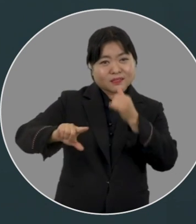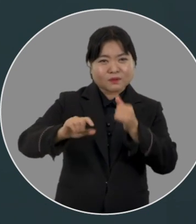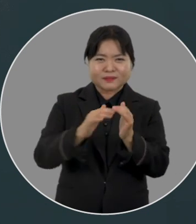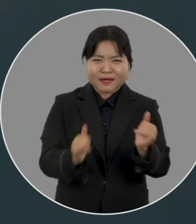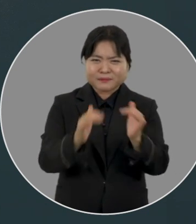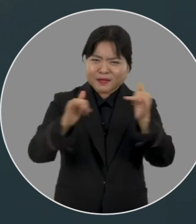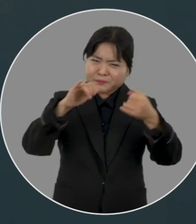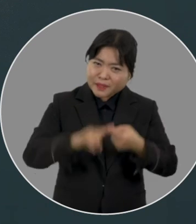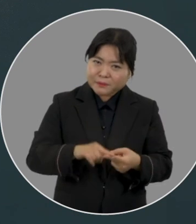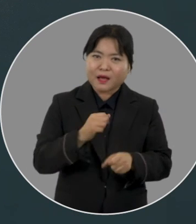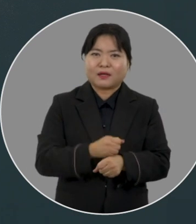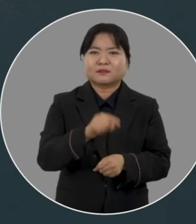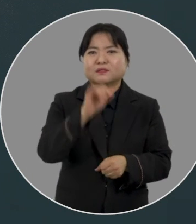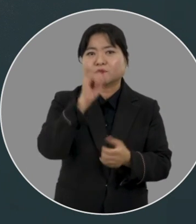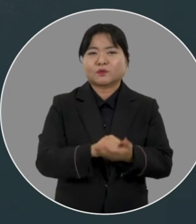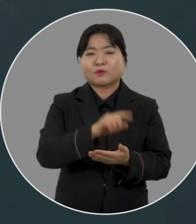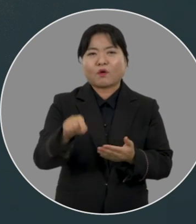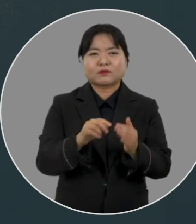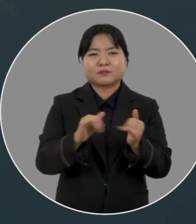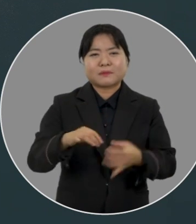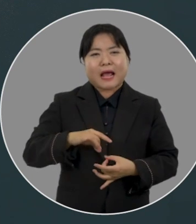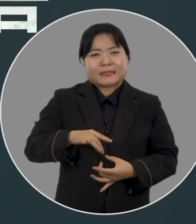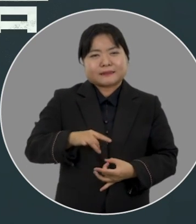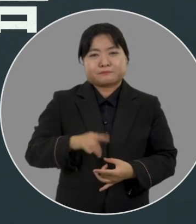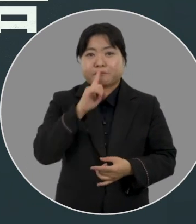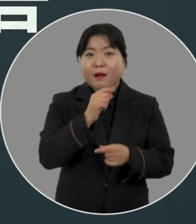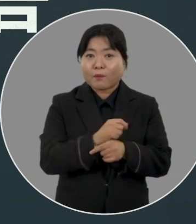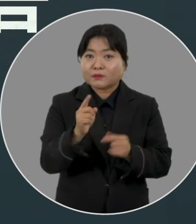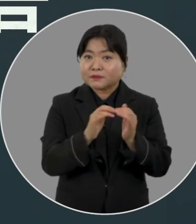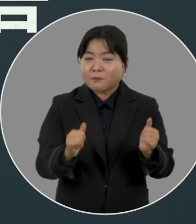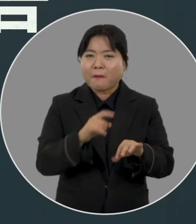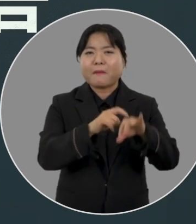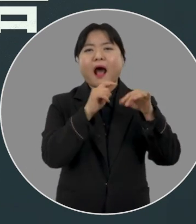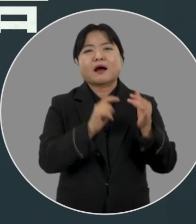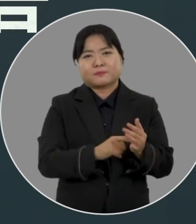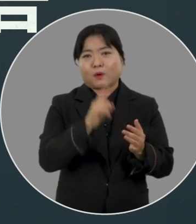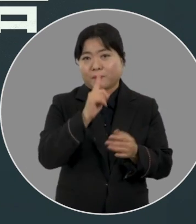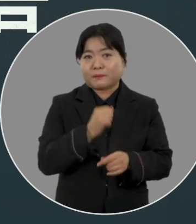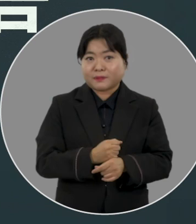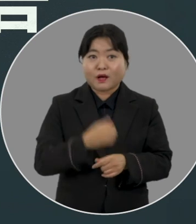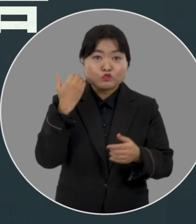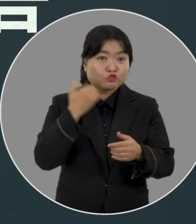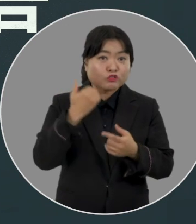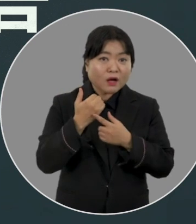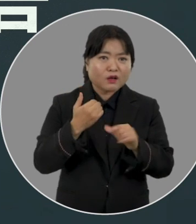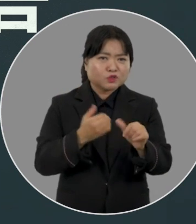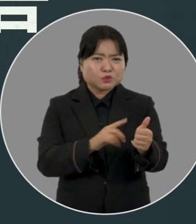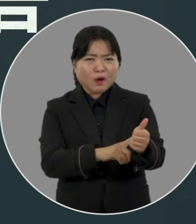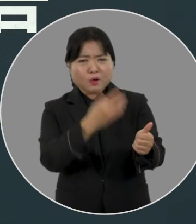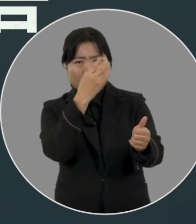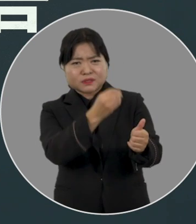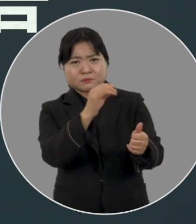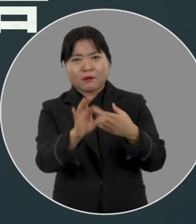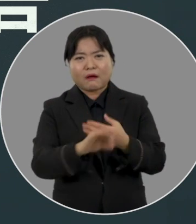있죠. 그걸 어떤 사람들은 양심이라고 하고 어떤 사람들은 마음이라고 하죠. 누군가가